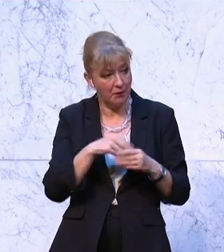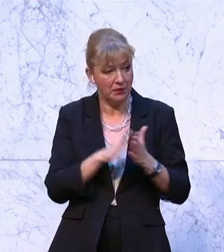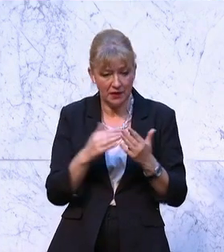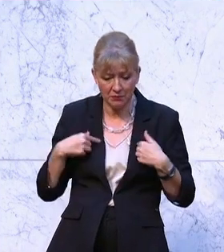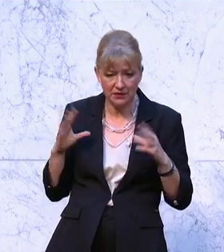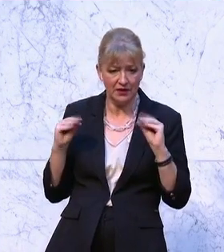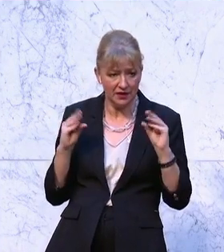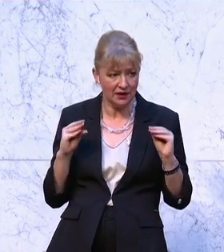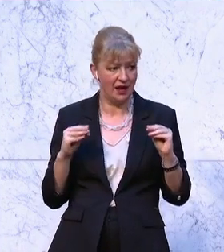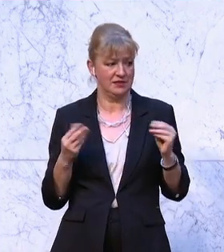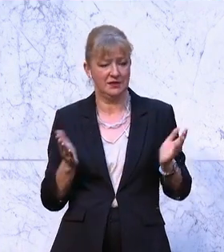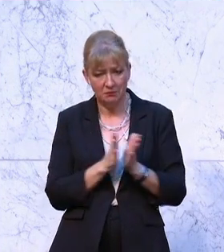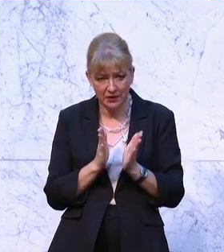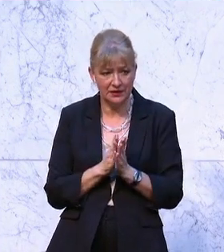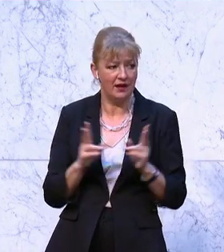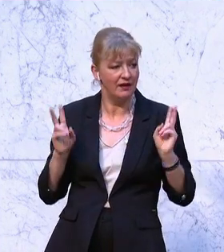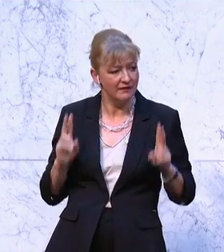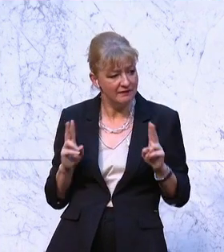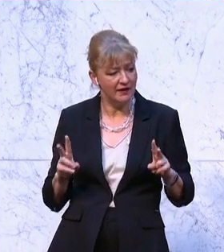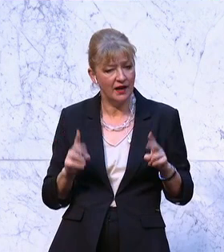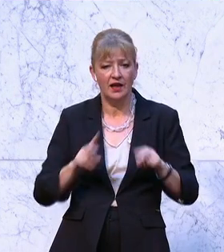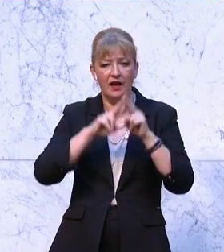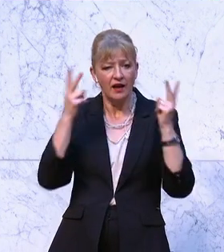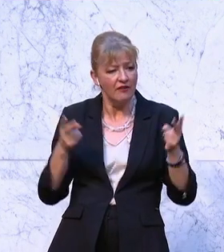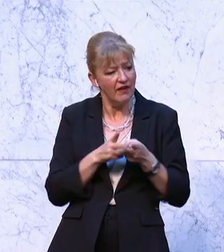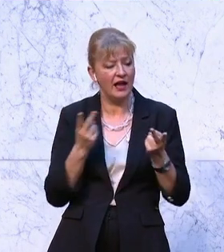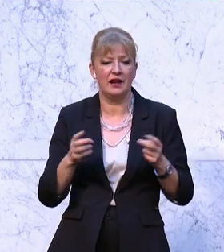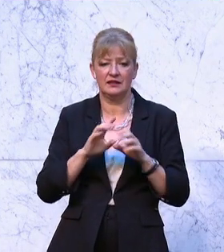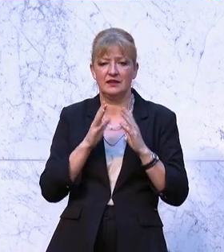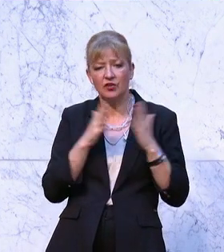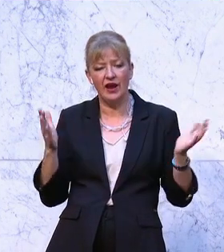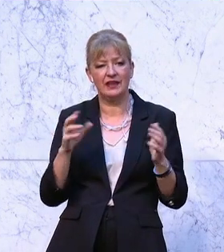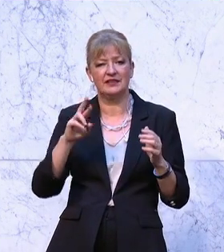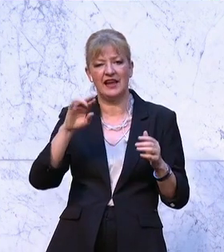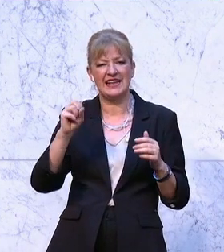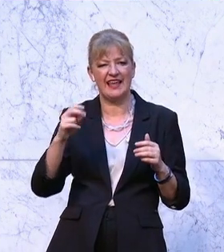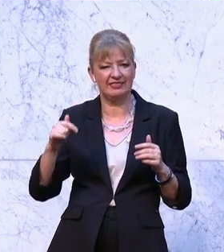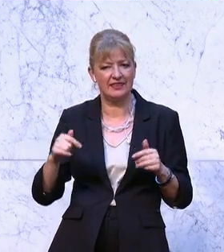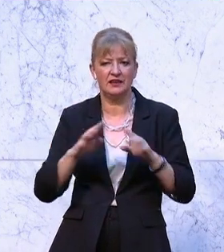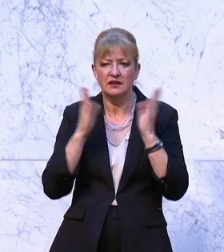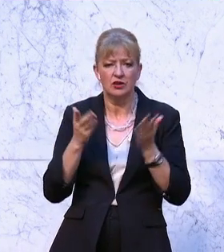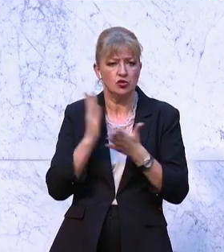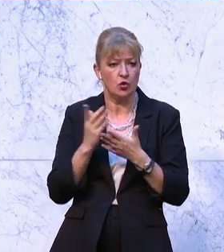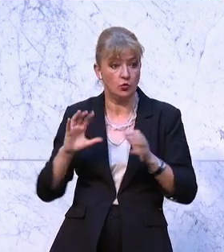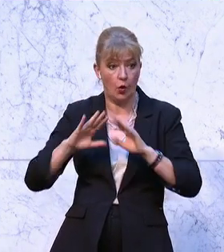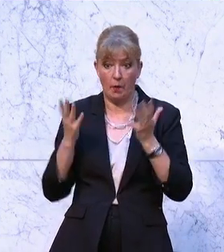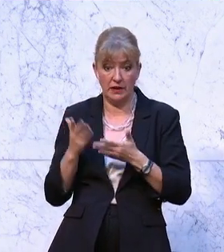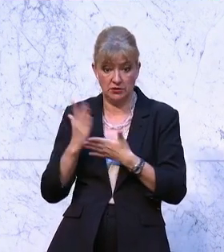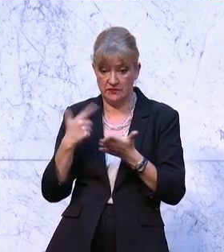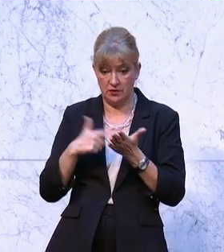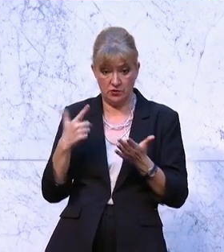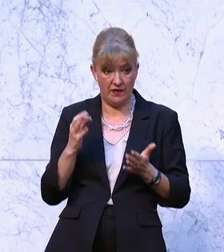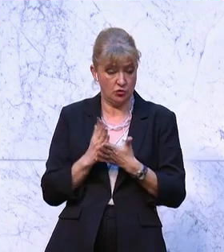mir, tut es euch einmal möglich mit dem Great Reset und mit dem, was die Globalisten seit 2020 mit